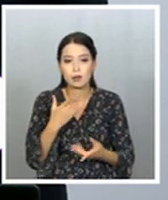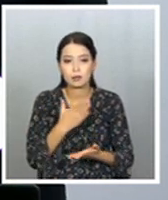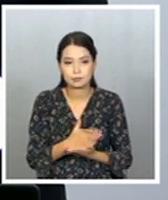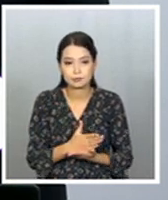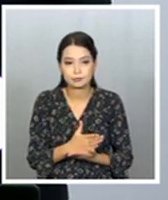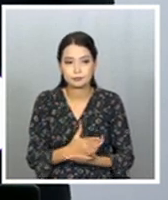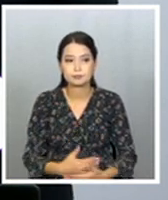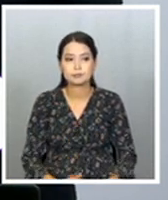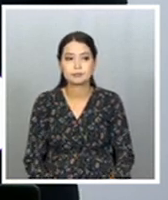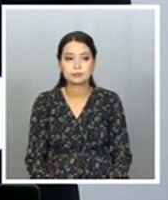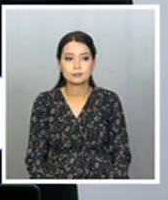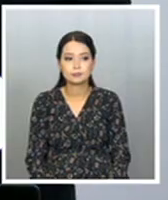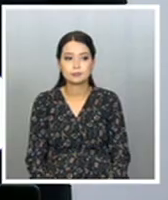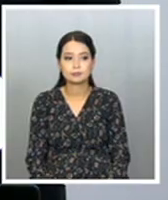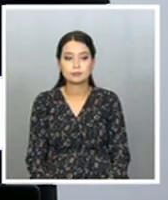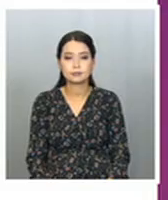алынады.